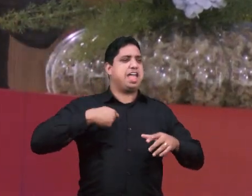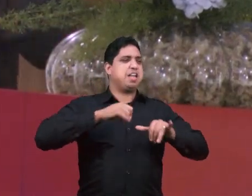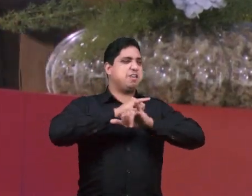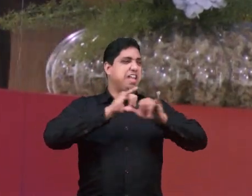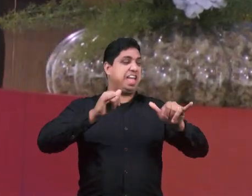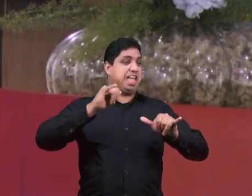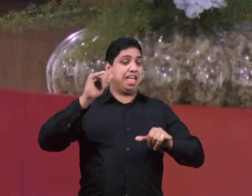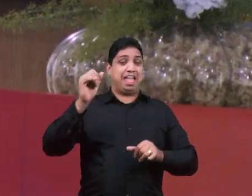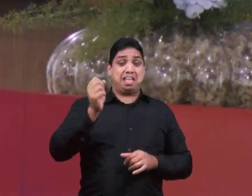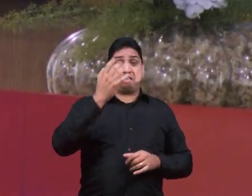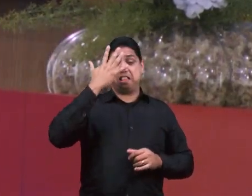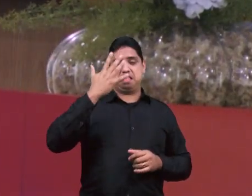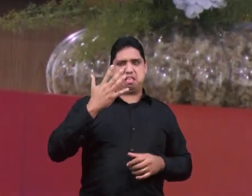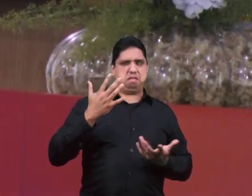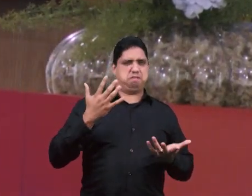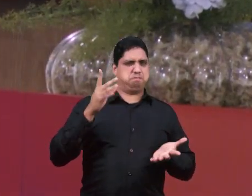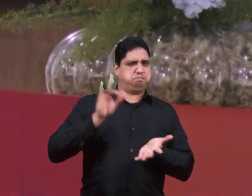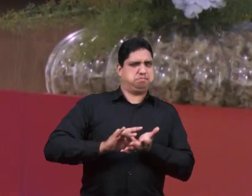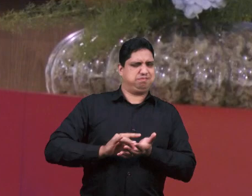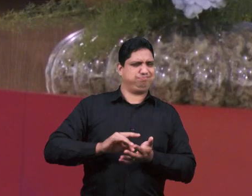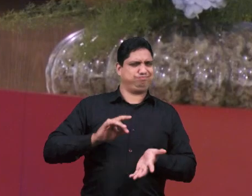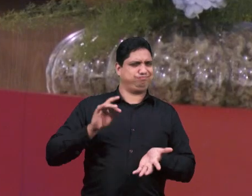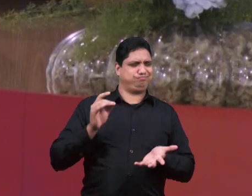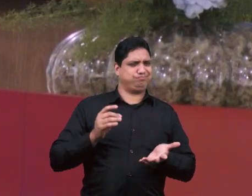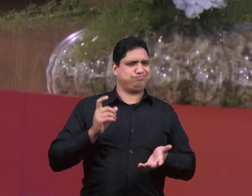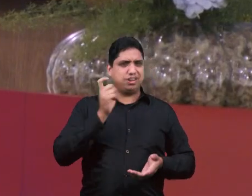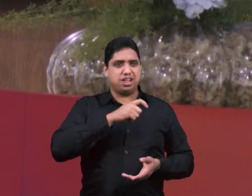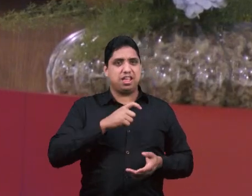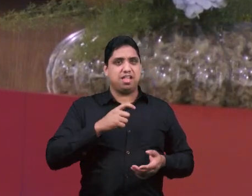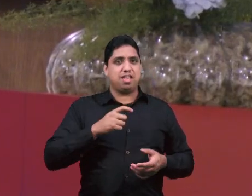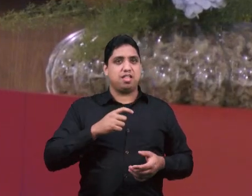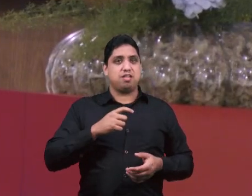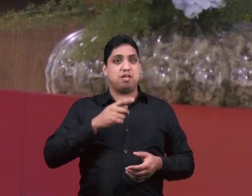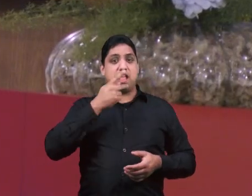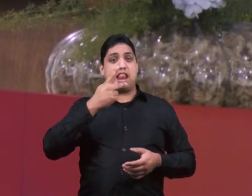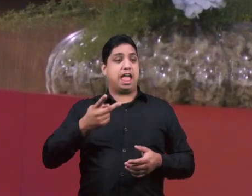ceci, cela. Après, il dit la chose merveilleuse,